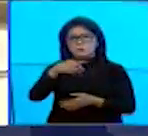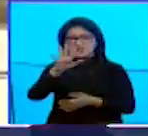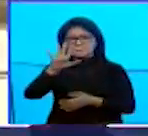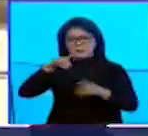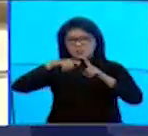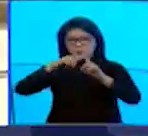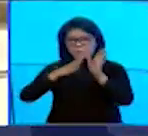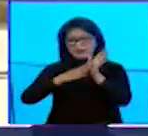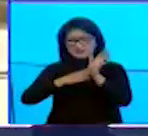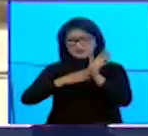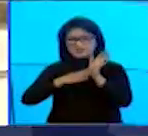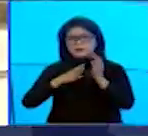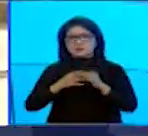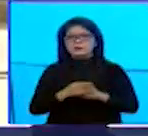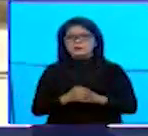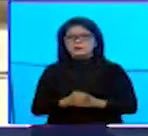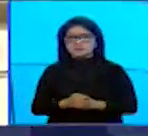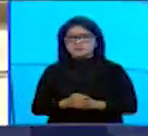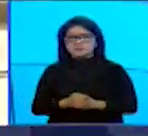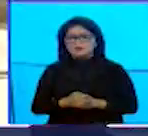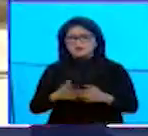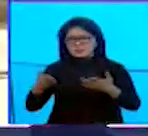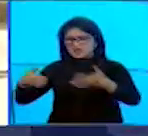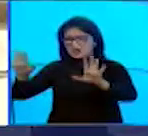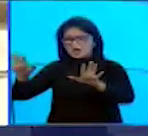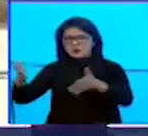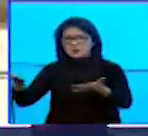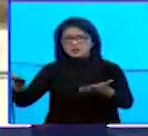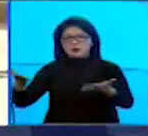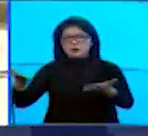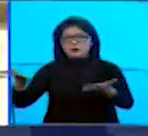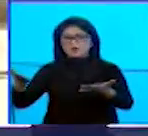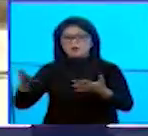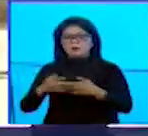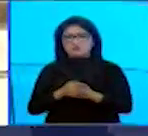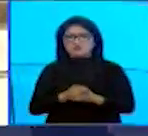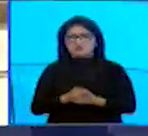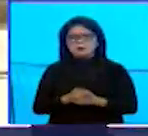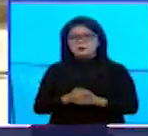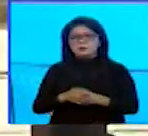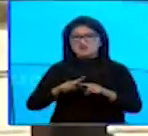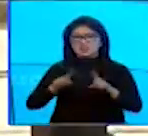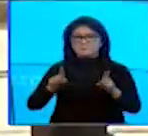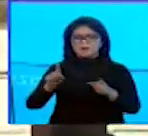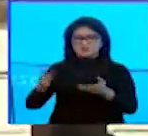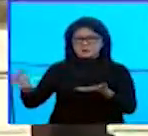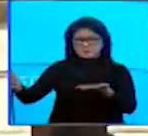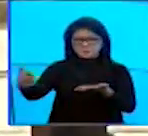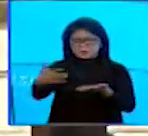kontak tersebut kemudian hilang sehingga masih tidak cukup data untuk